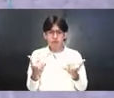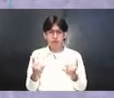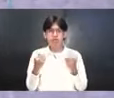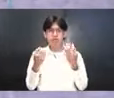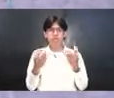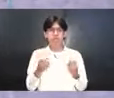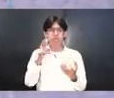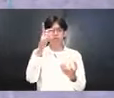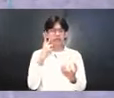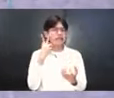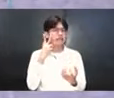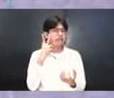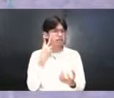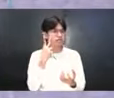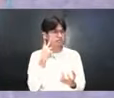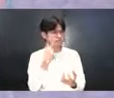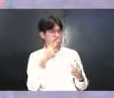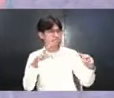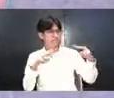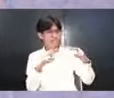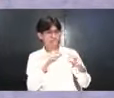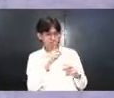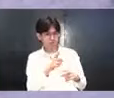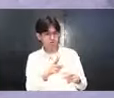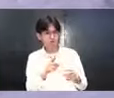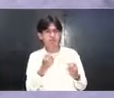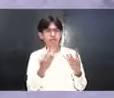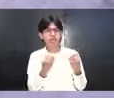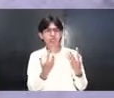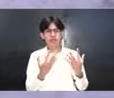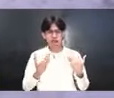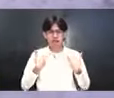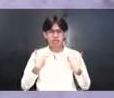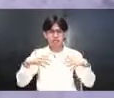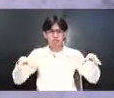Tingnan niyo yung katabi niyo. Di ba? Maraming hinahabol yan.